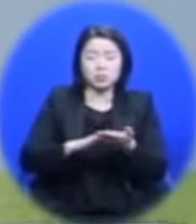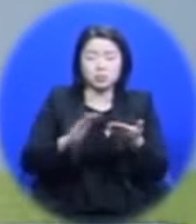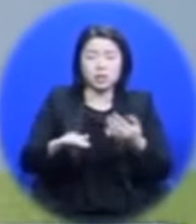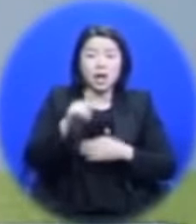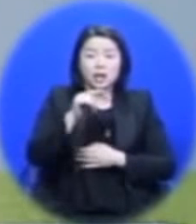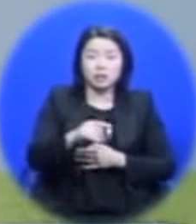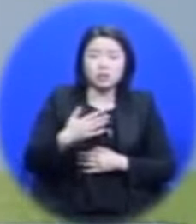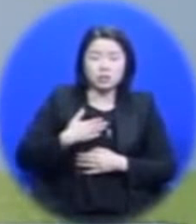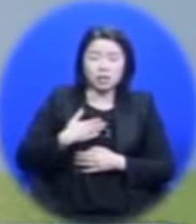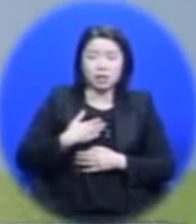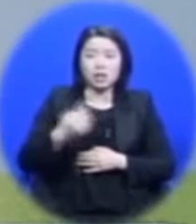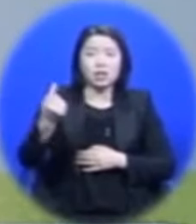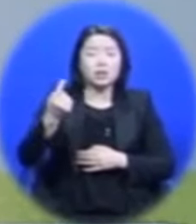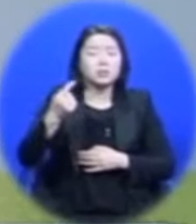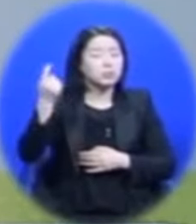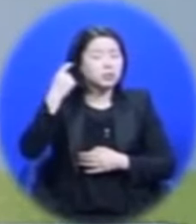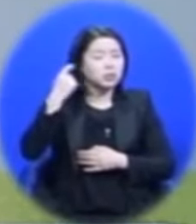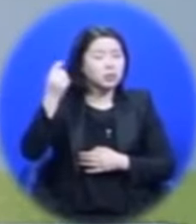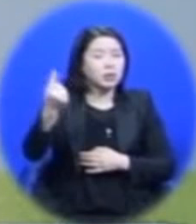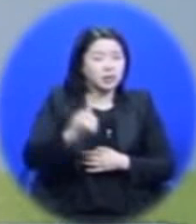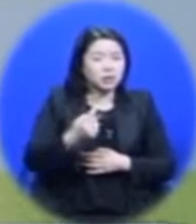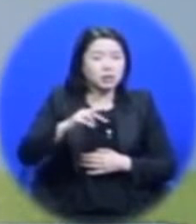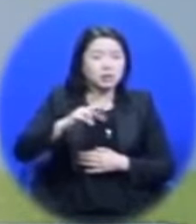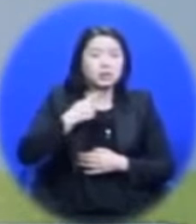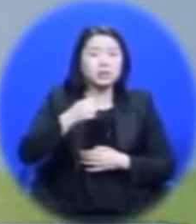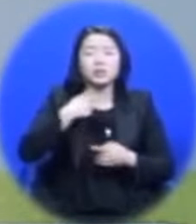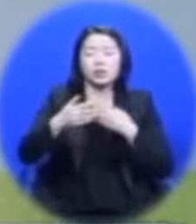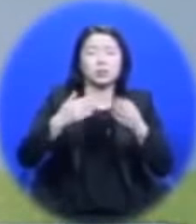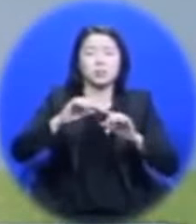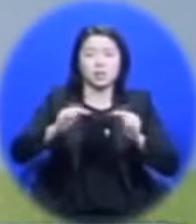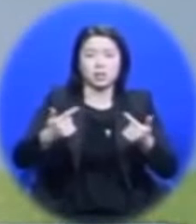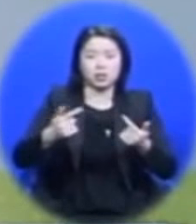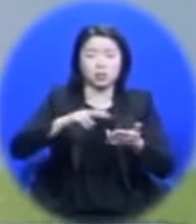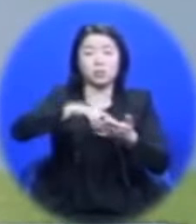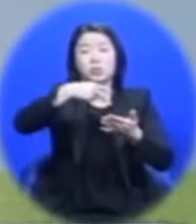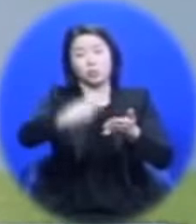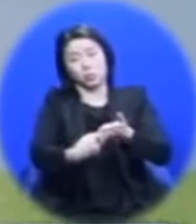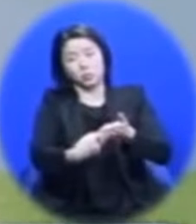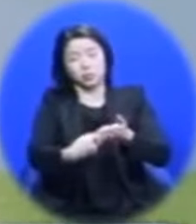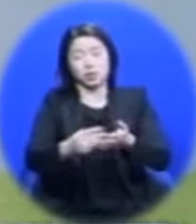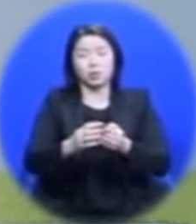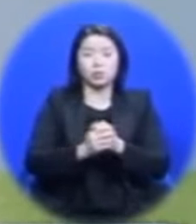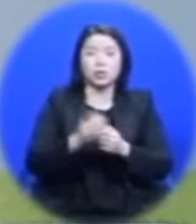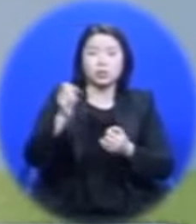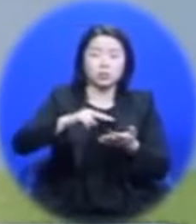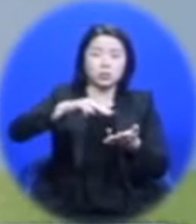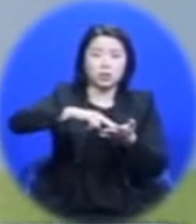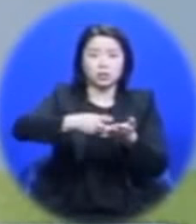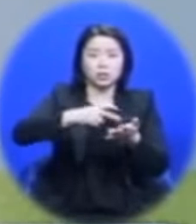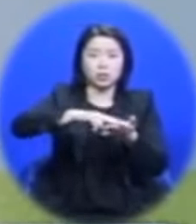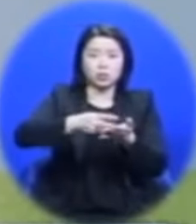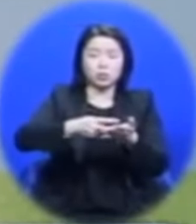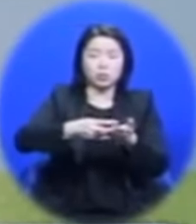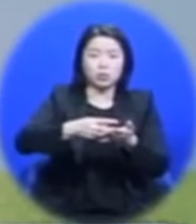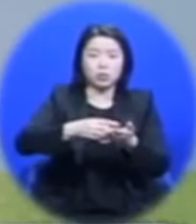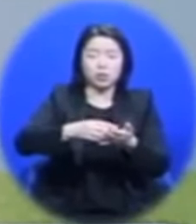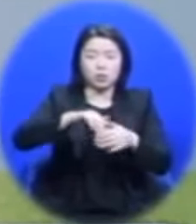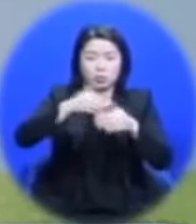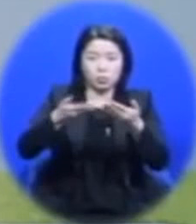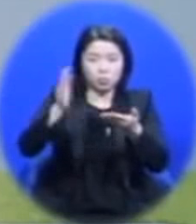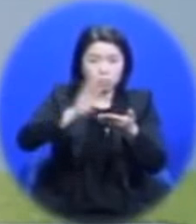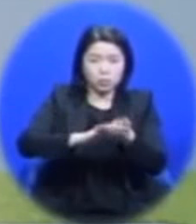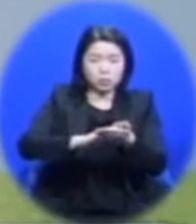그것은 내가 들어왔던 경험이 아니었습니다. 뒤로 발랑 자빠지기도 하고 절름발이가 고침을 받기도